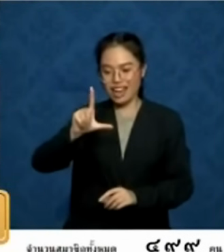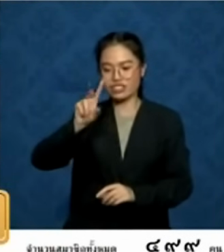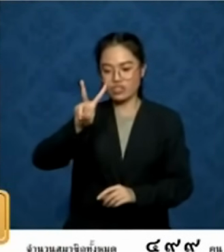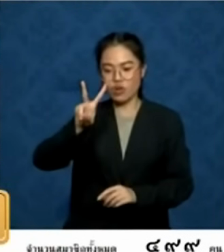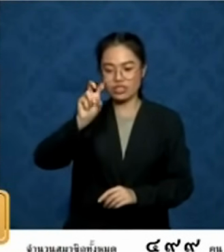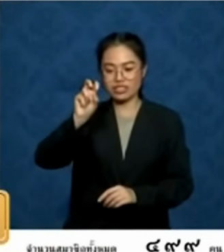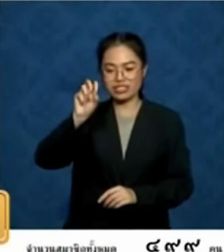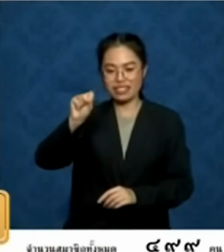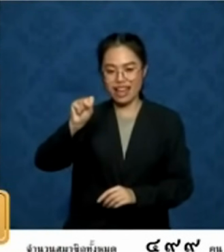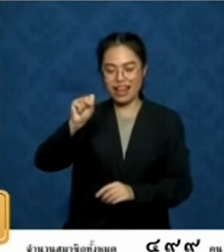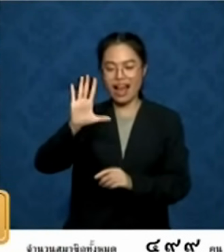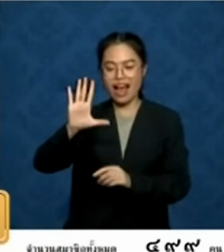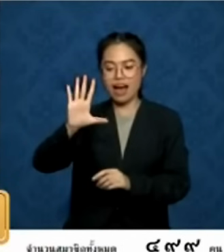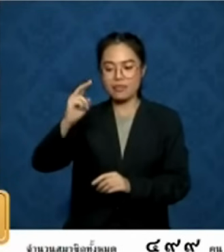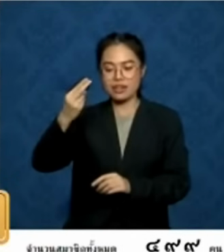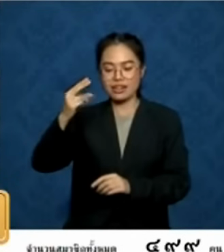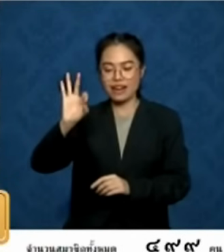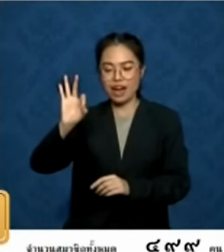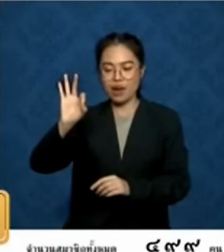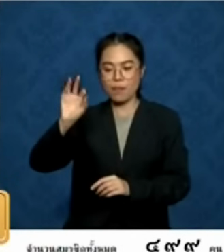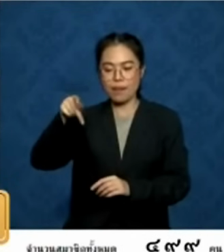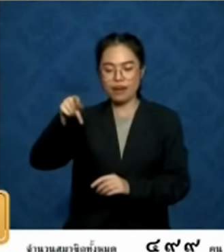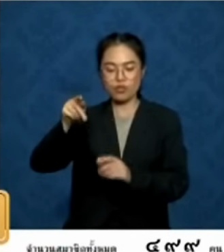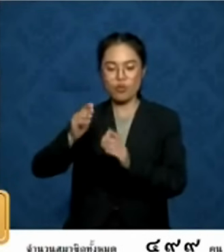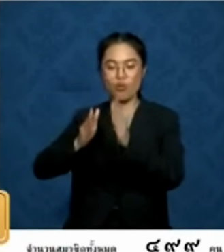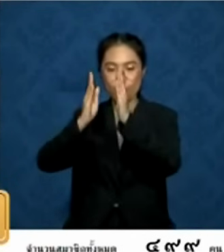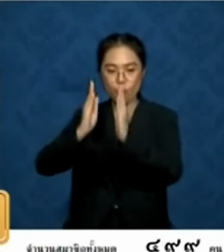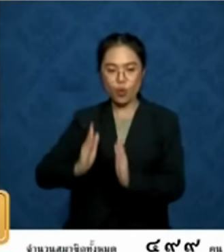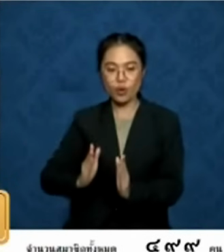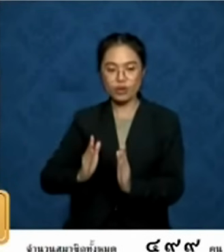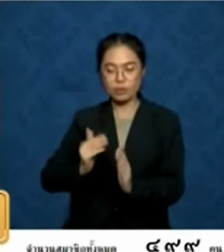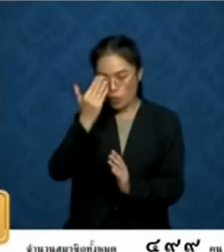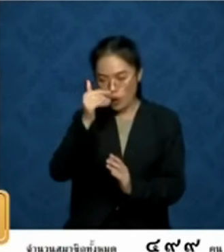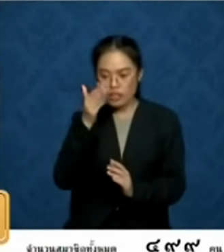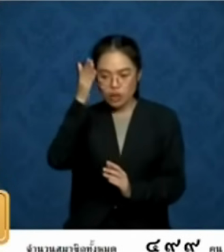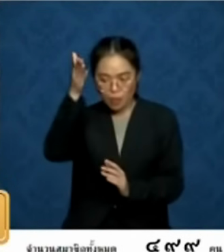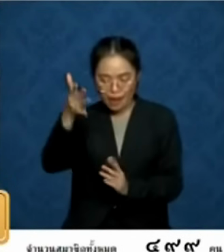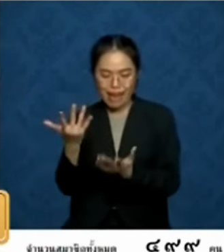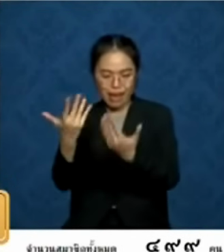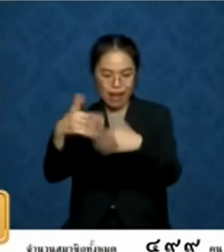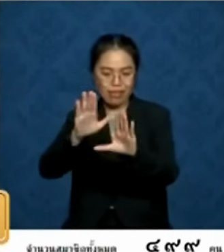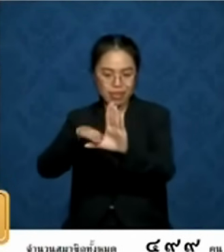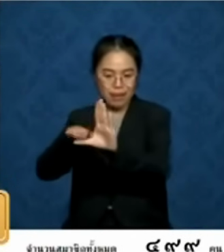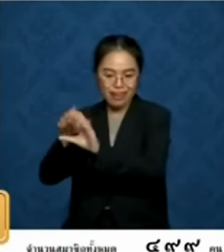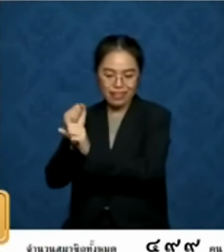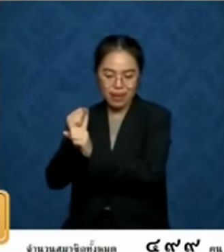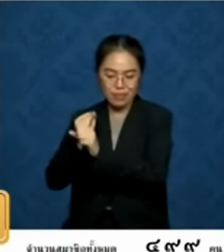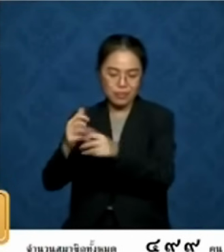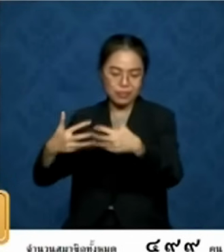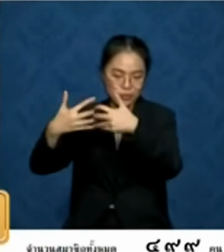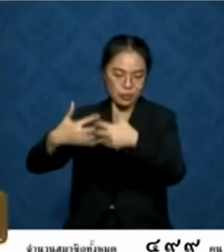1,299,500 คนเพื่อเตรียมพร้อมเข้าสู่ตลาดแรงงานและต่อยอดอาชีพให้กับประชาชน